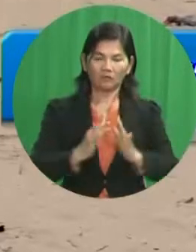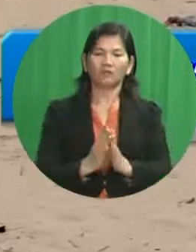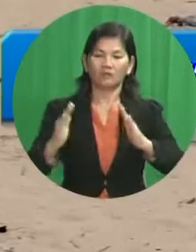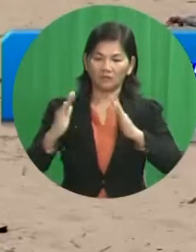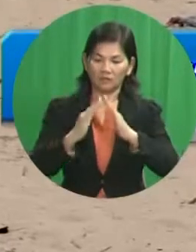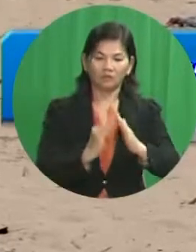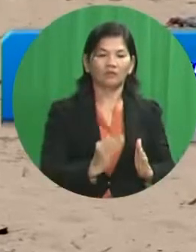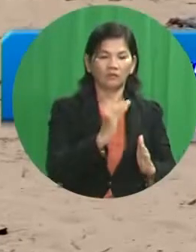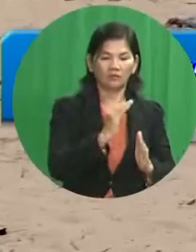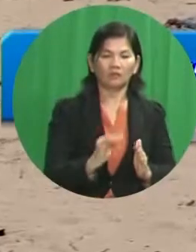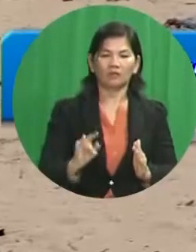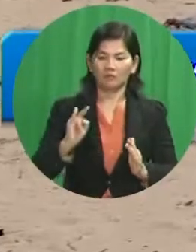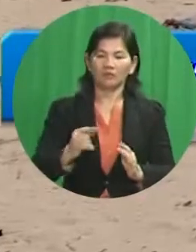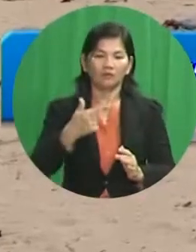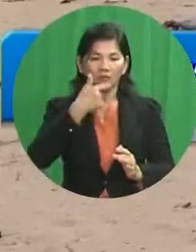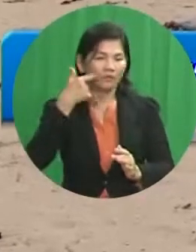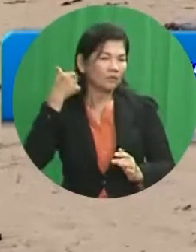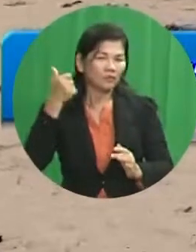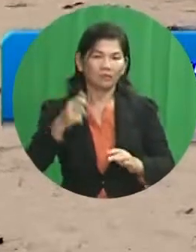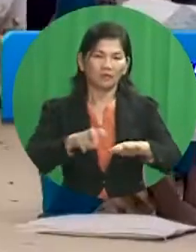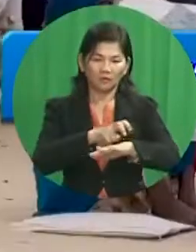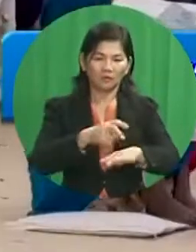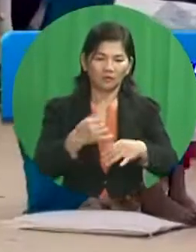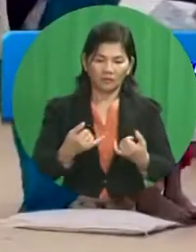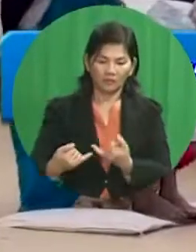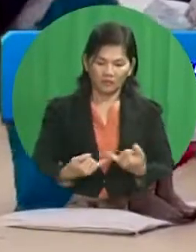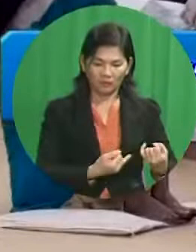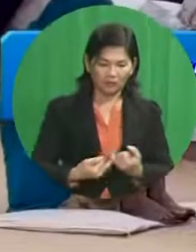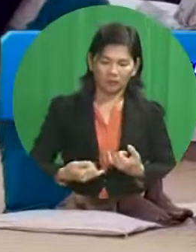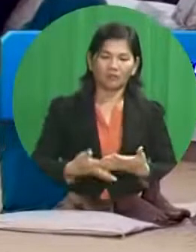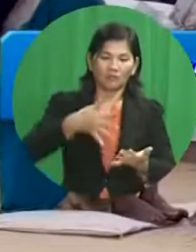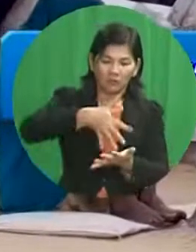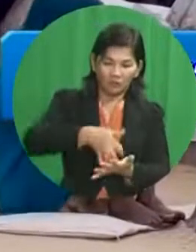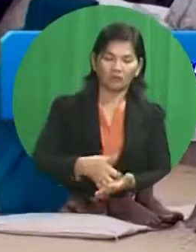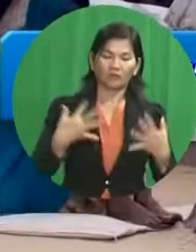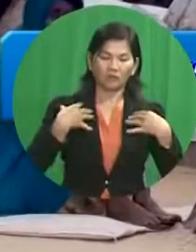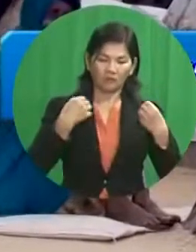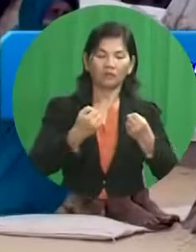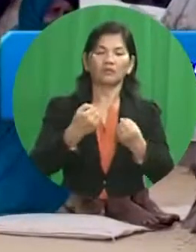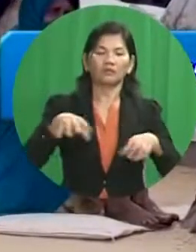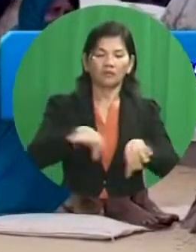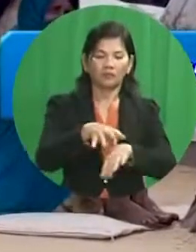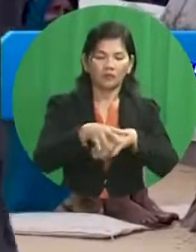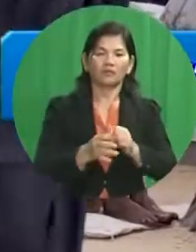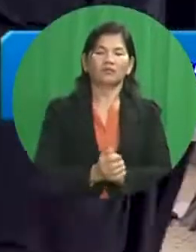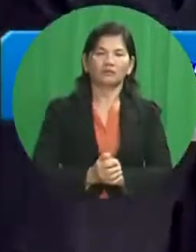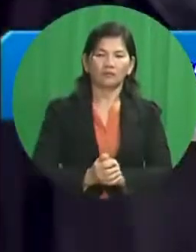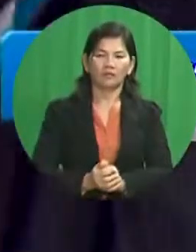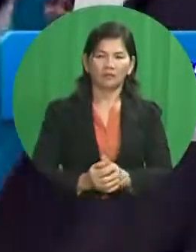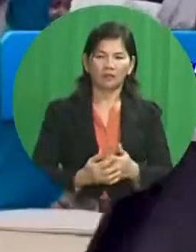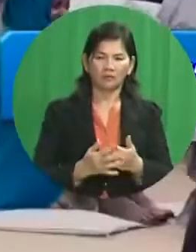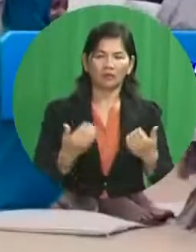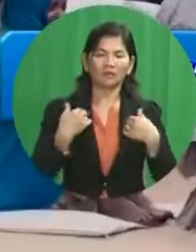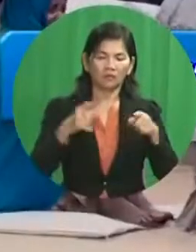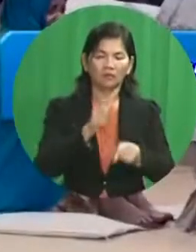ស់ប្រទេសសូម៉ាលីស្ត្រីជាម្ដាយនៅតែរក្សាកូនតូចដែលមានសុខភាពទន់ខ្សោយនិងសកម្មភាពយ៉ាងស្វិតស្វាញរបស់ពួកគេម